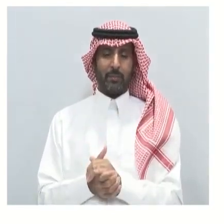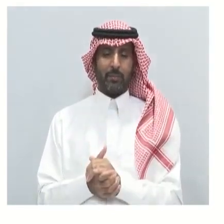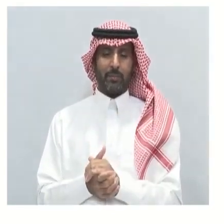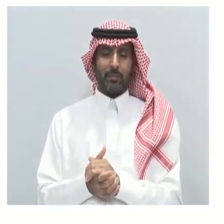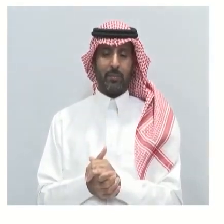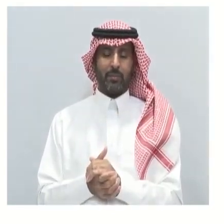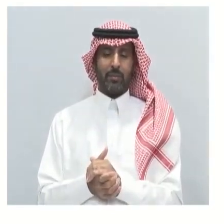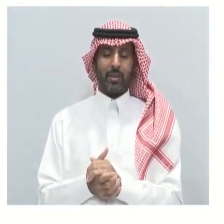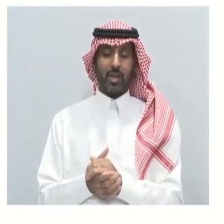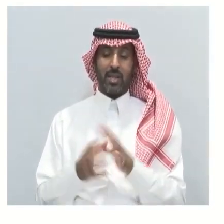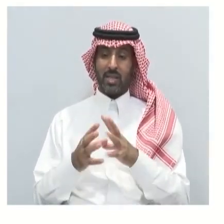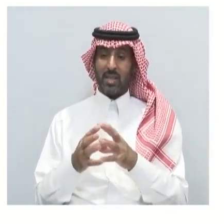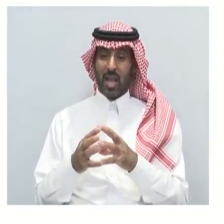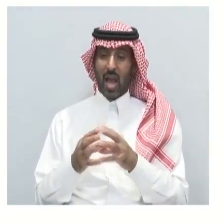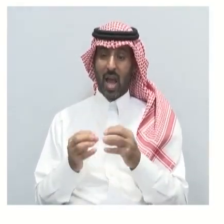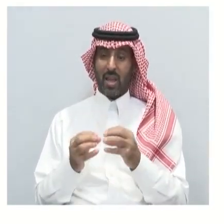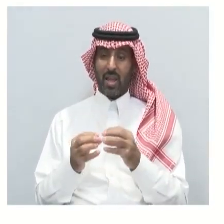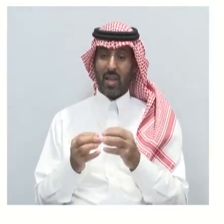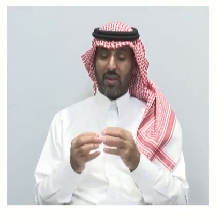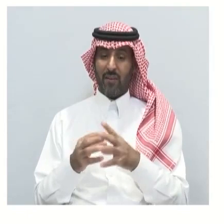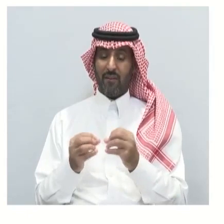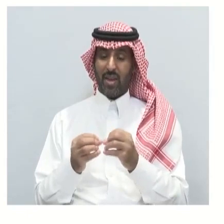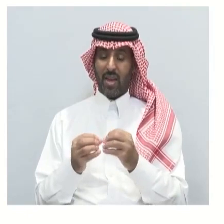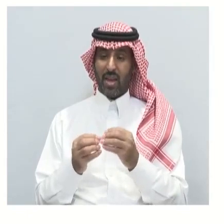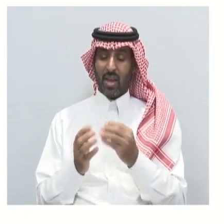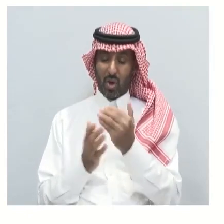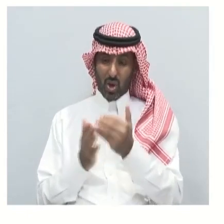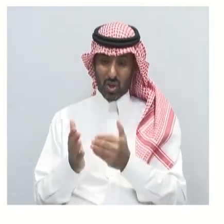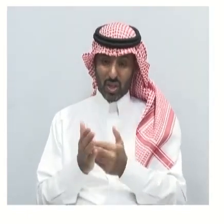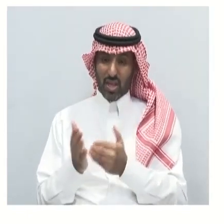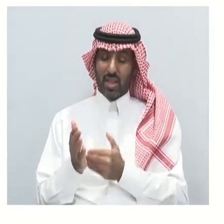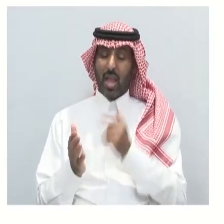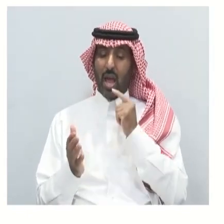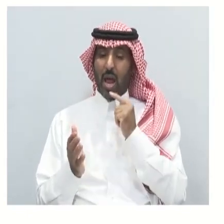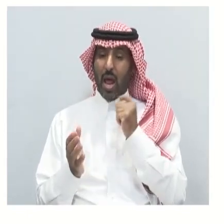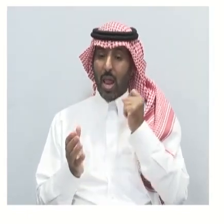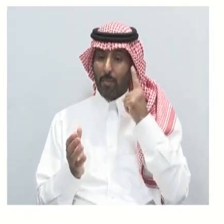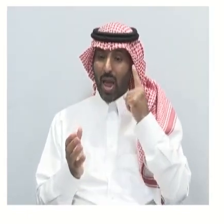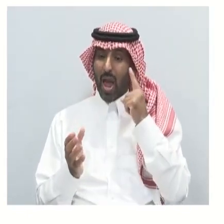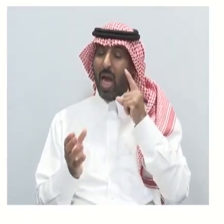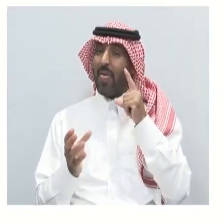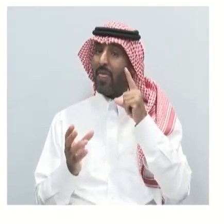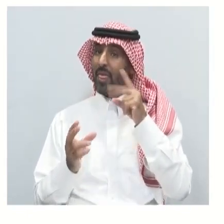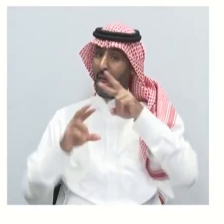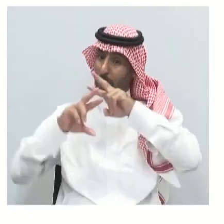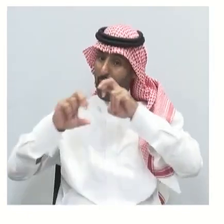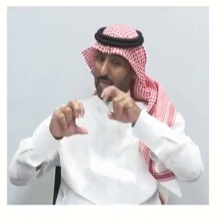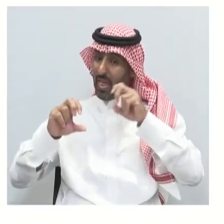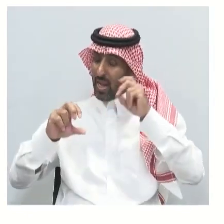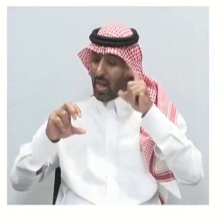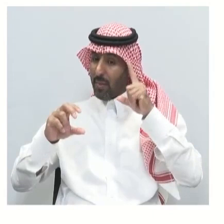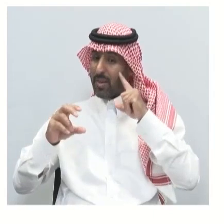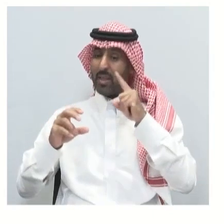واضحه تعريف خطه البحث العلمي ما الذي يقصد بالبحث خطه البحث العلمي هي مجموعه من الاجراءات